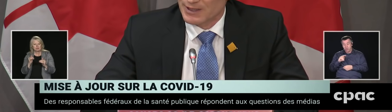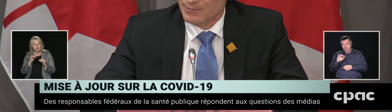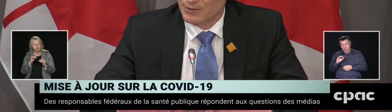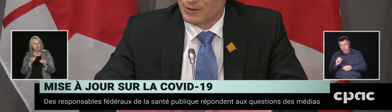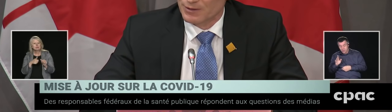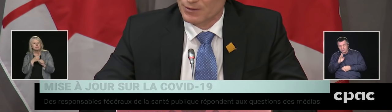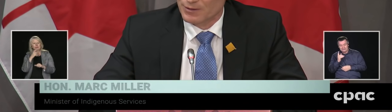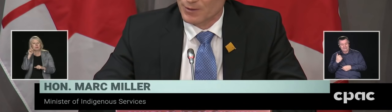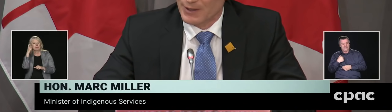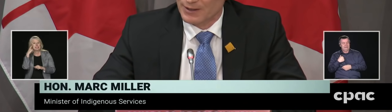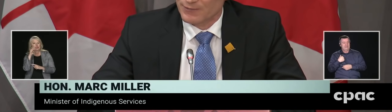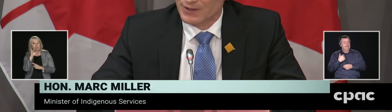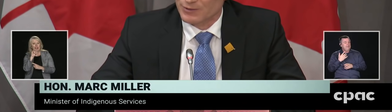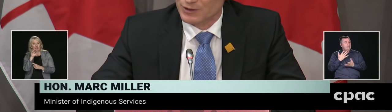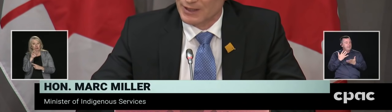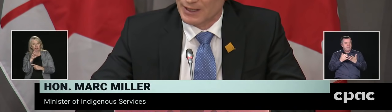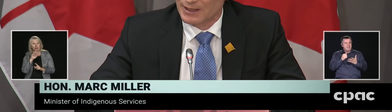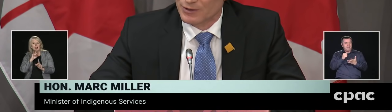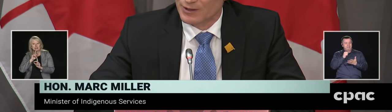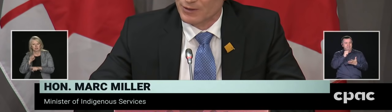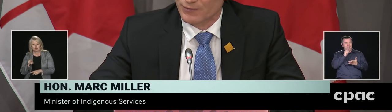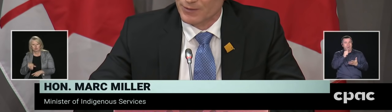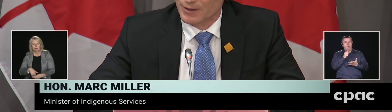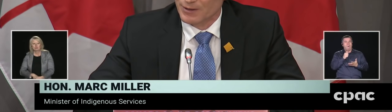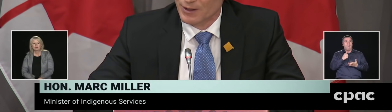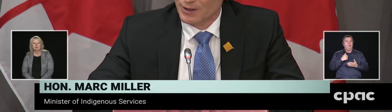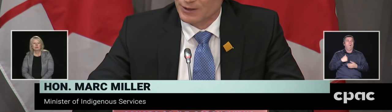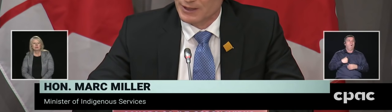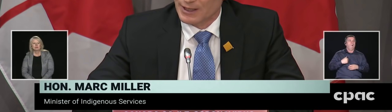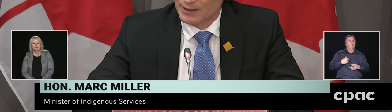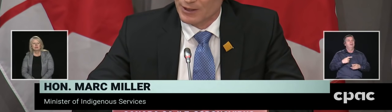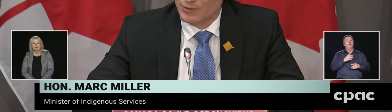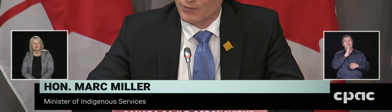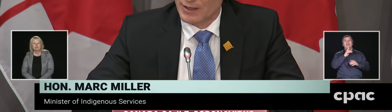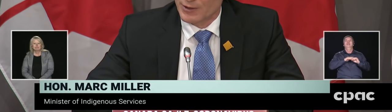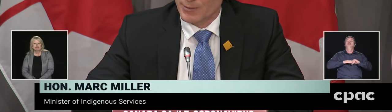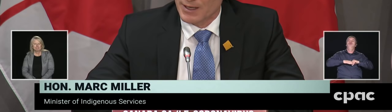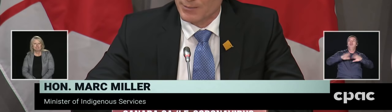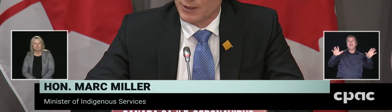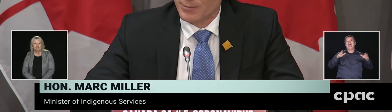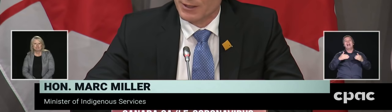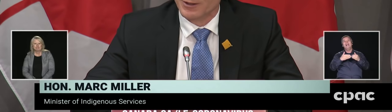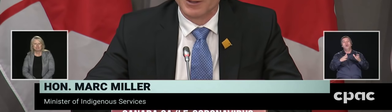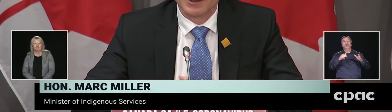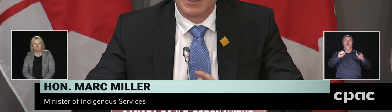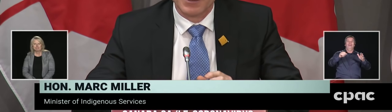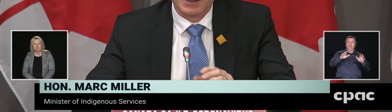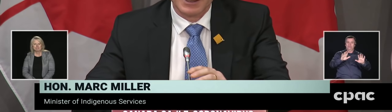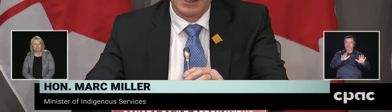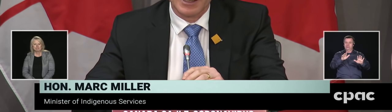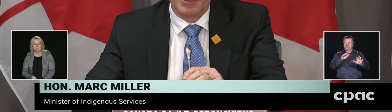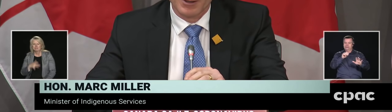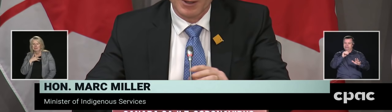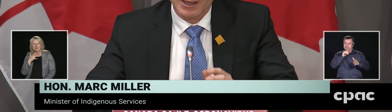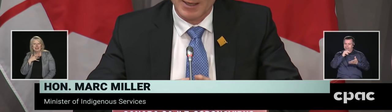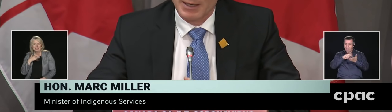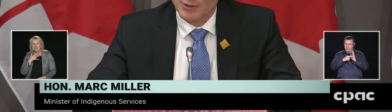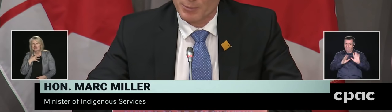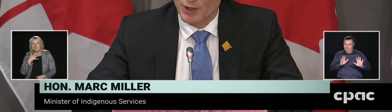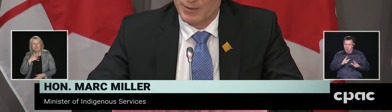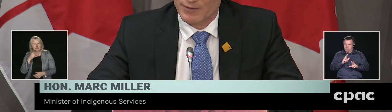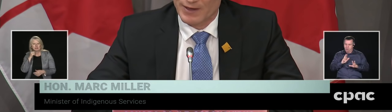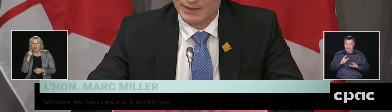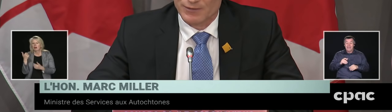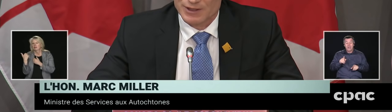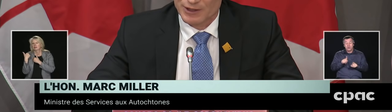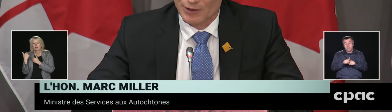pas responsable de parler de façon générale de déconfinement. C'est clair qu'il y a une nouvelle normale, mais comme la Dr. Tam l'a dit très clairement, elle a parlé